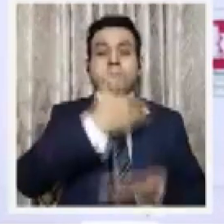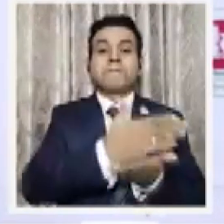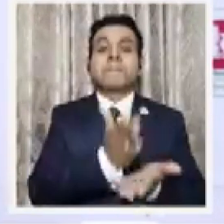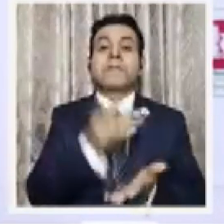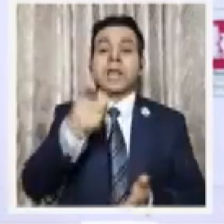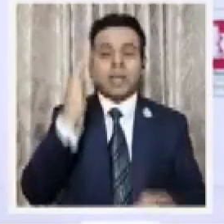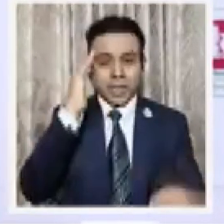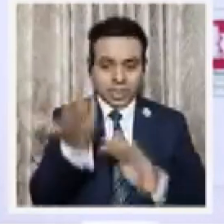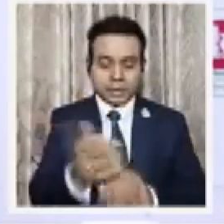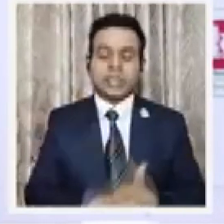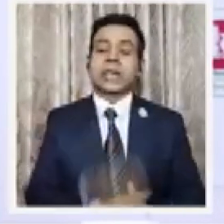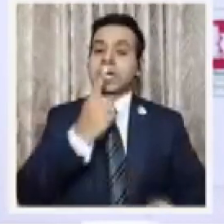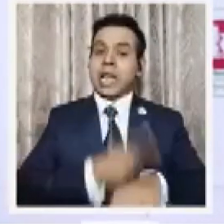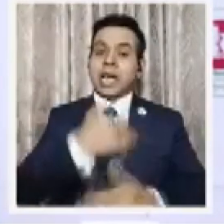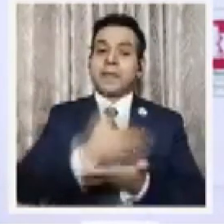45.93%।